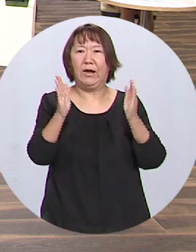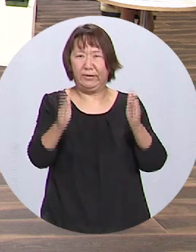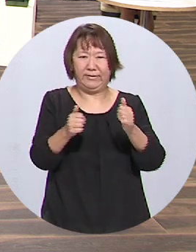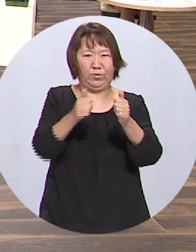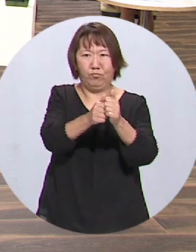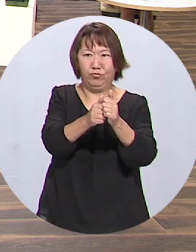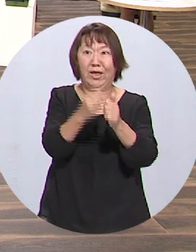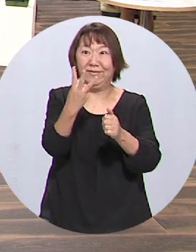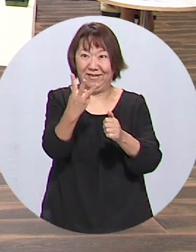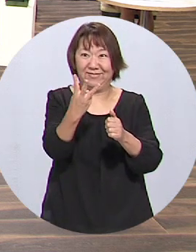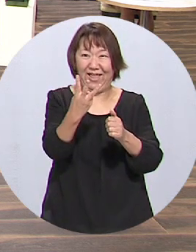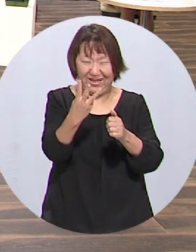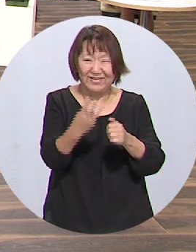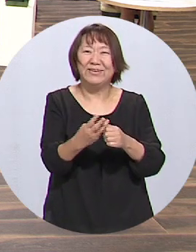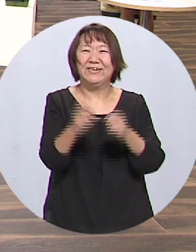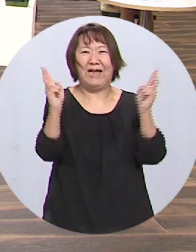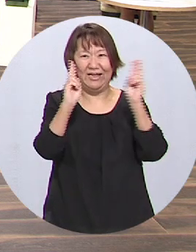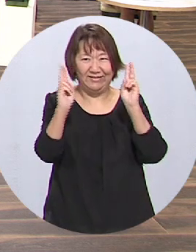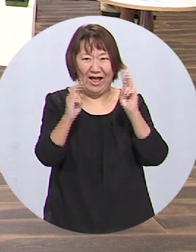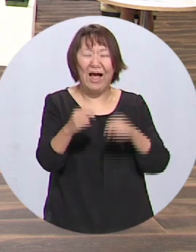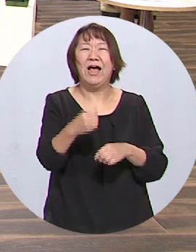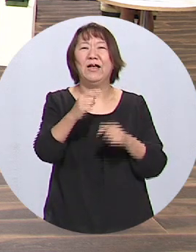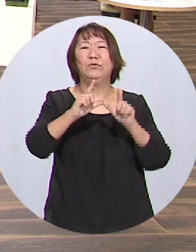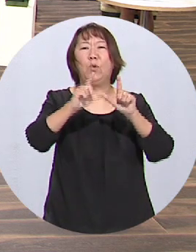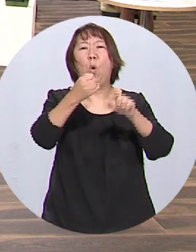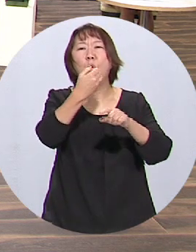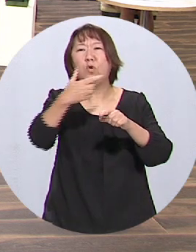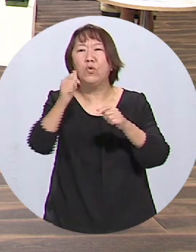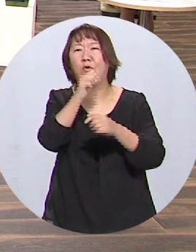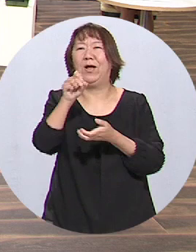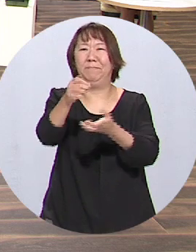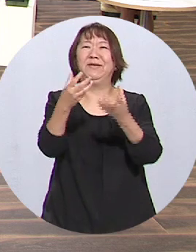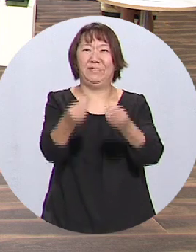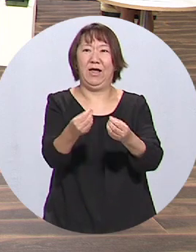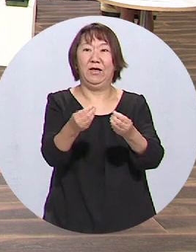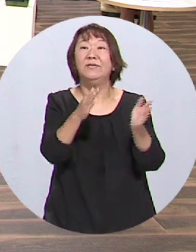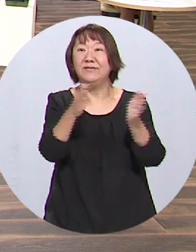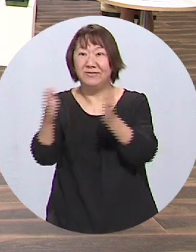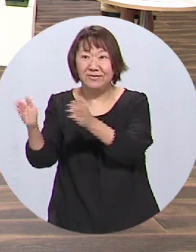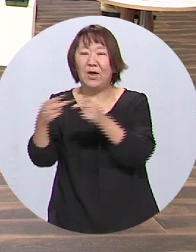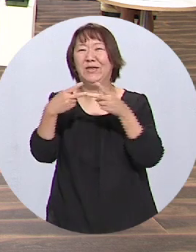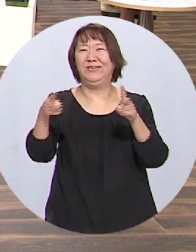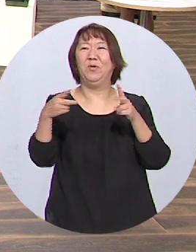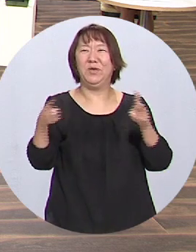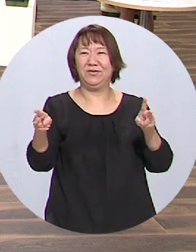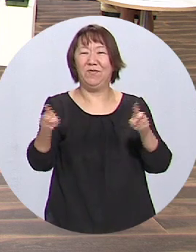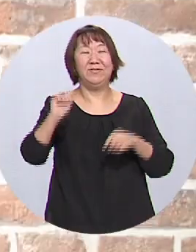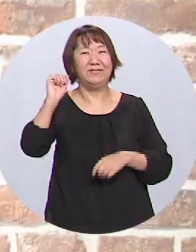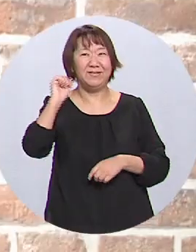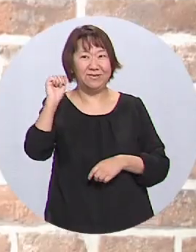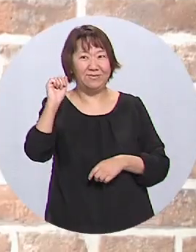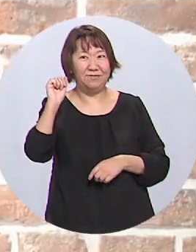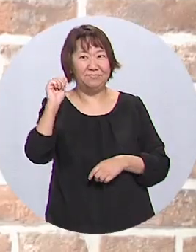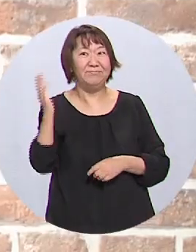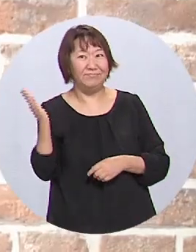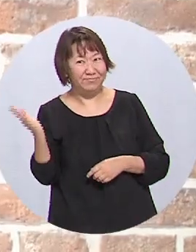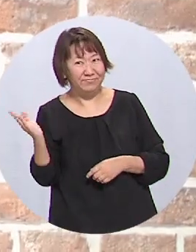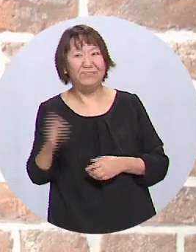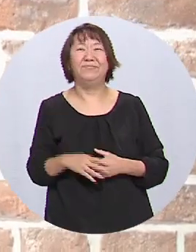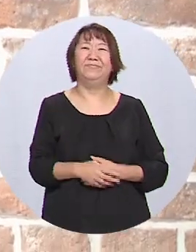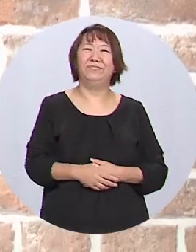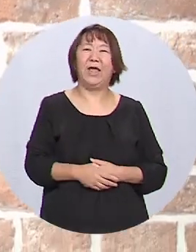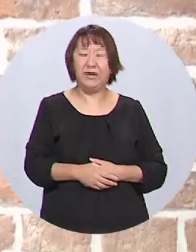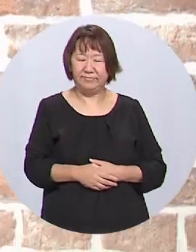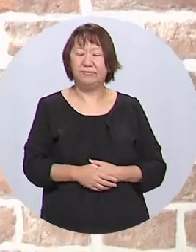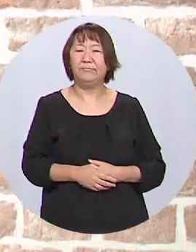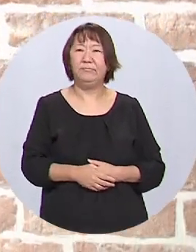弾、株式会社東洋をご紹介しました。続いてはインフォメーションです。佐々木さん。